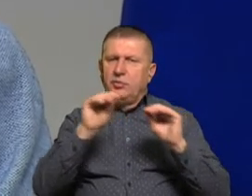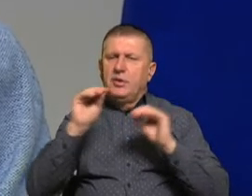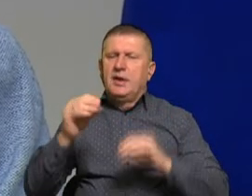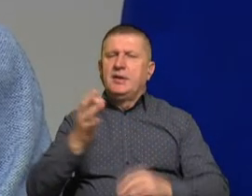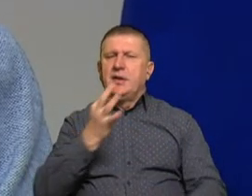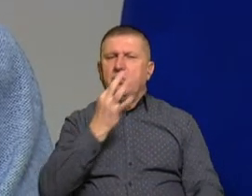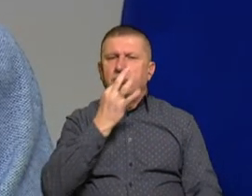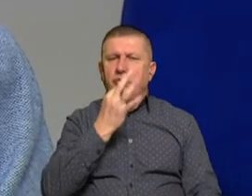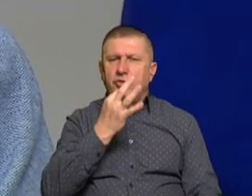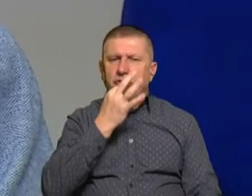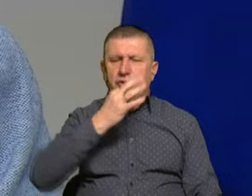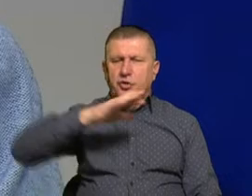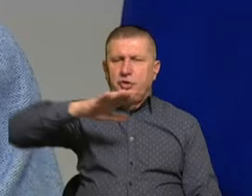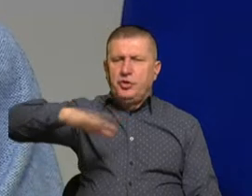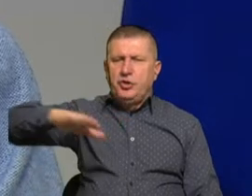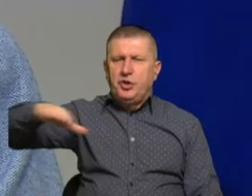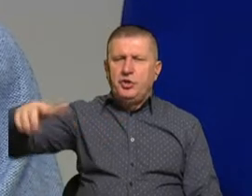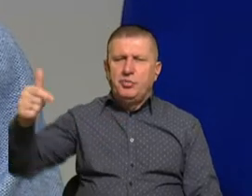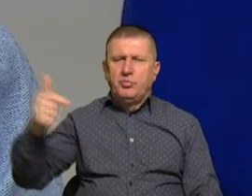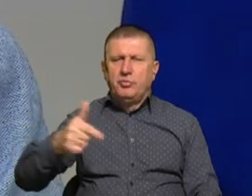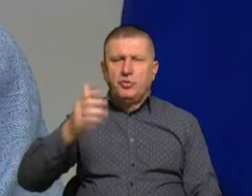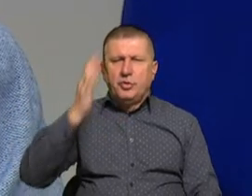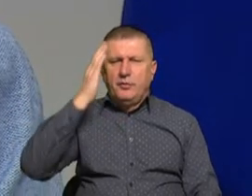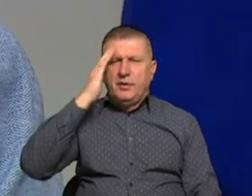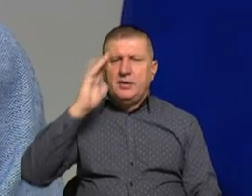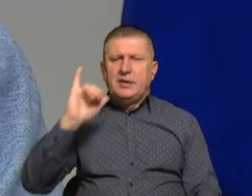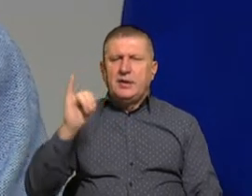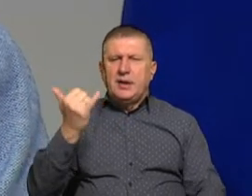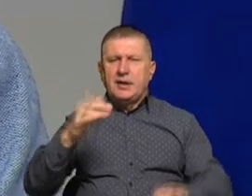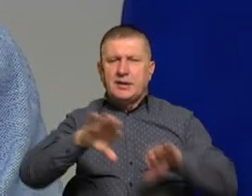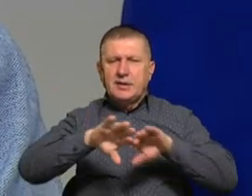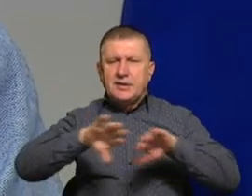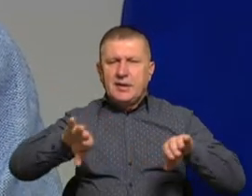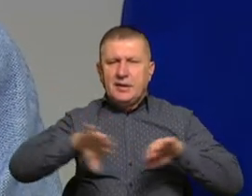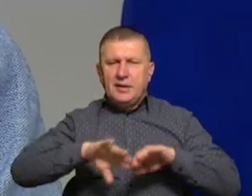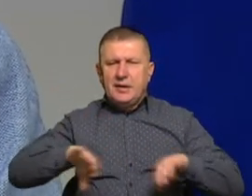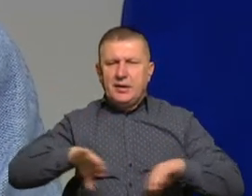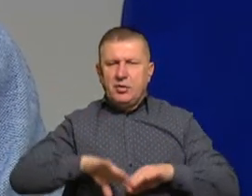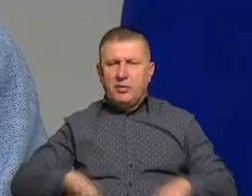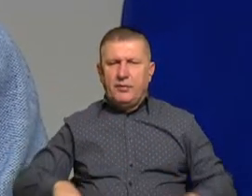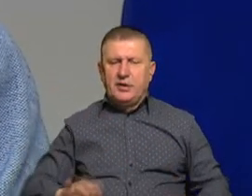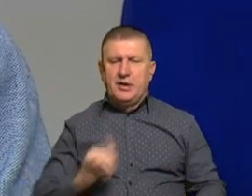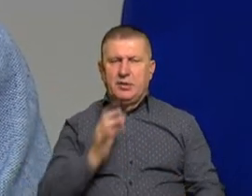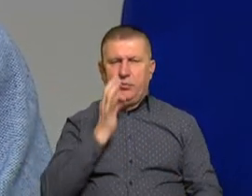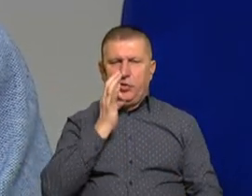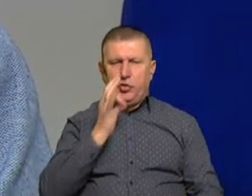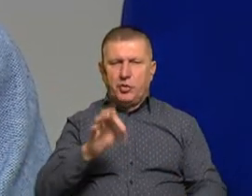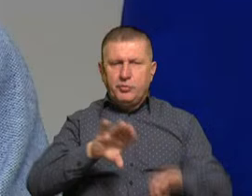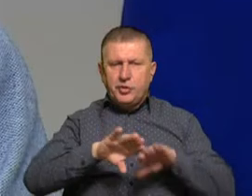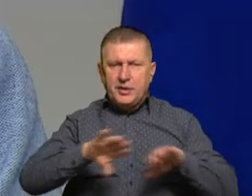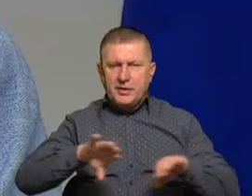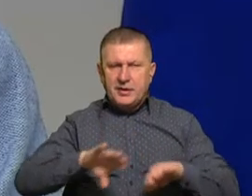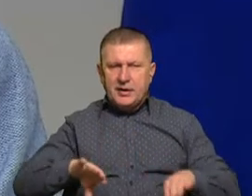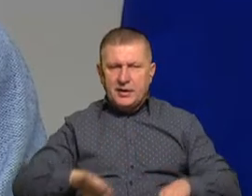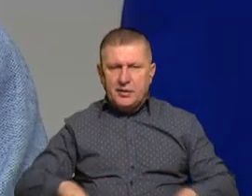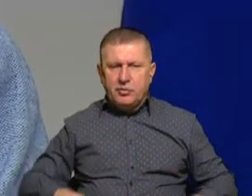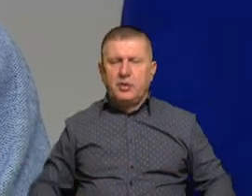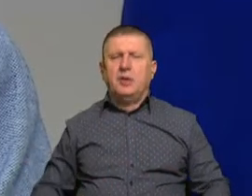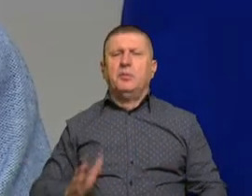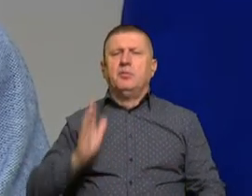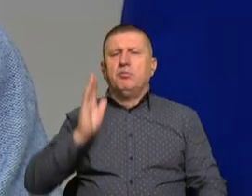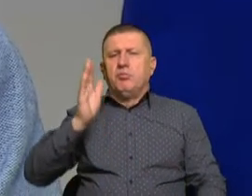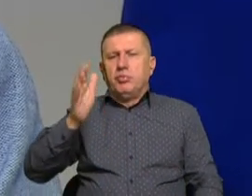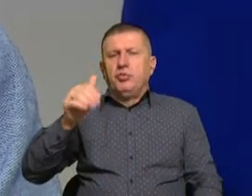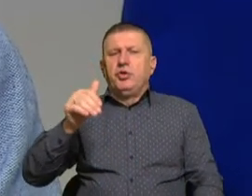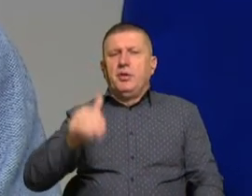dzieci doskonale wiedziały, jak segregować i co za tym idzie. Czyli jeżeli dobrze segregujemy, to później dany produkt